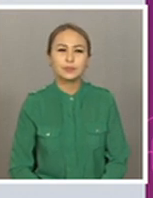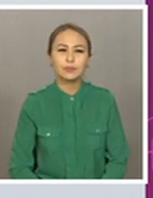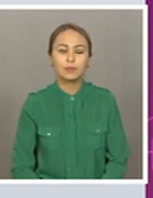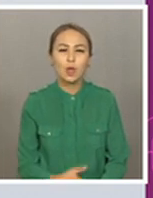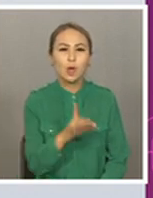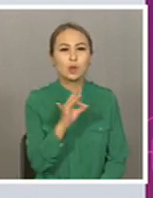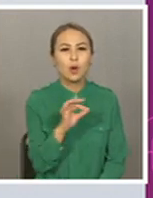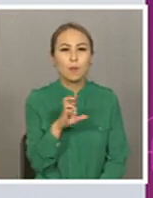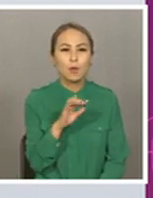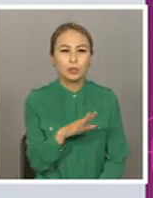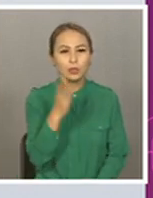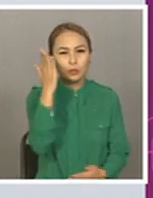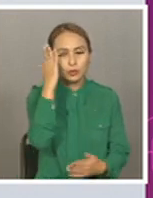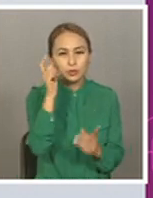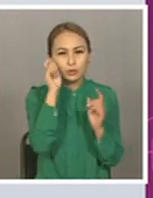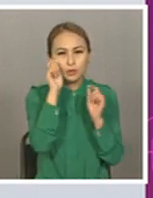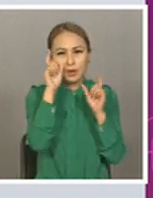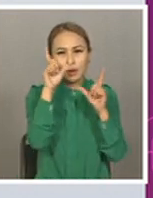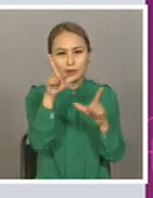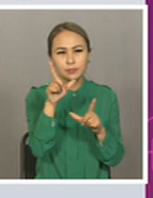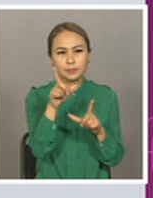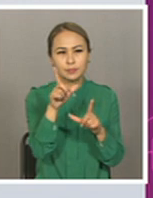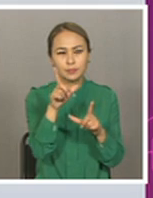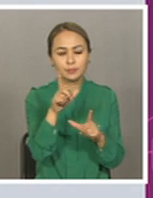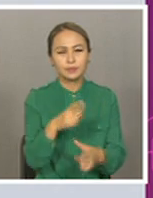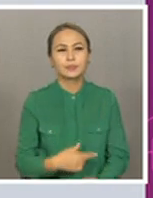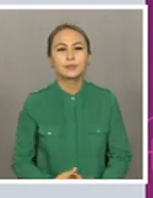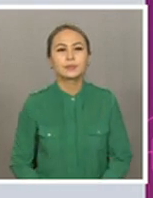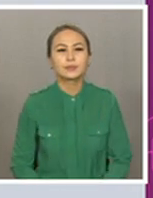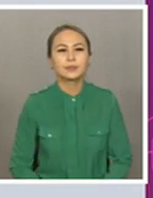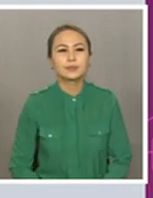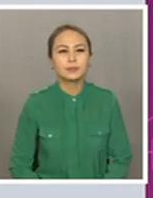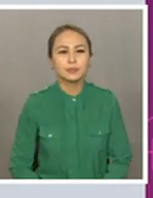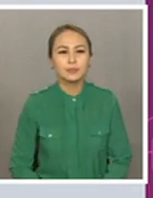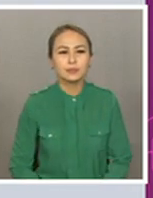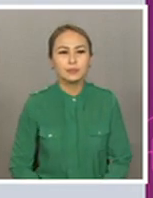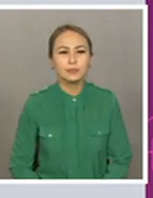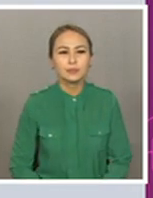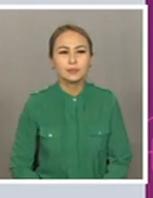Роботты ұйқысынан оятып жіберген сияқтымыз.